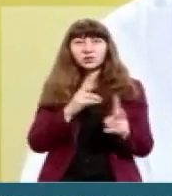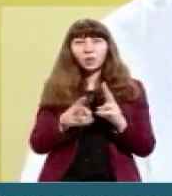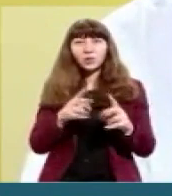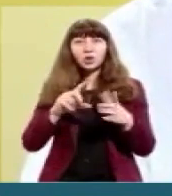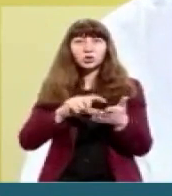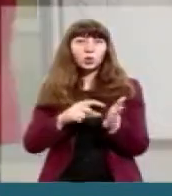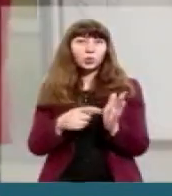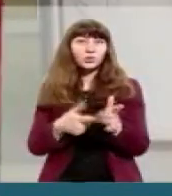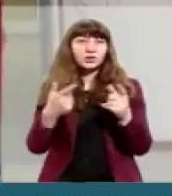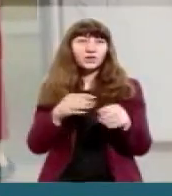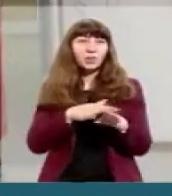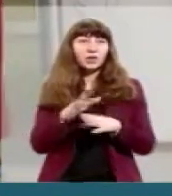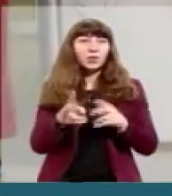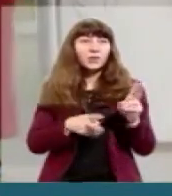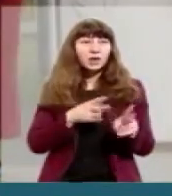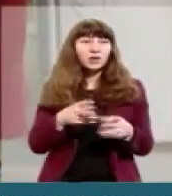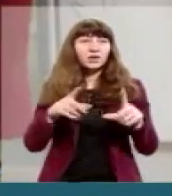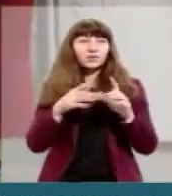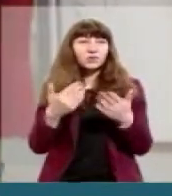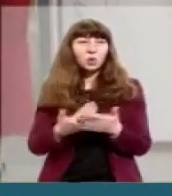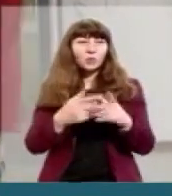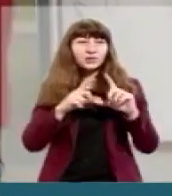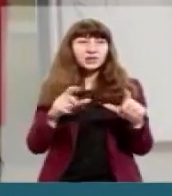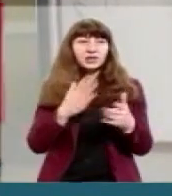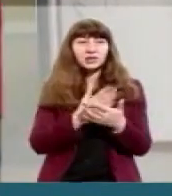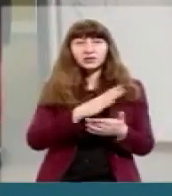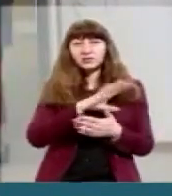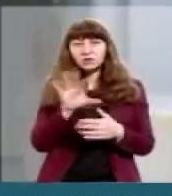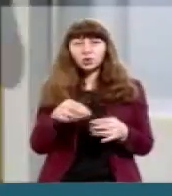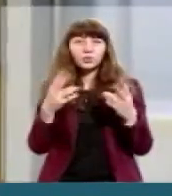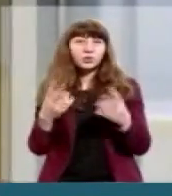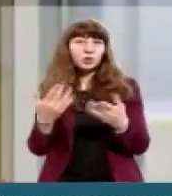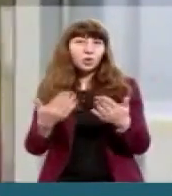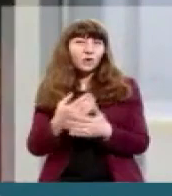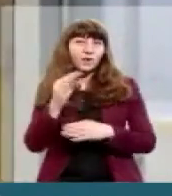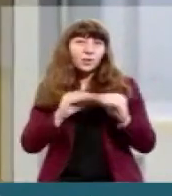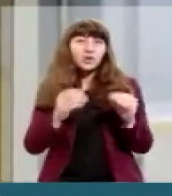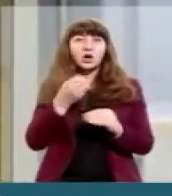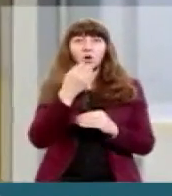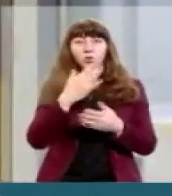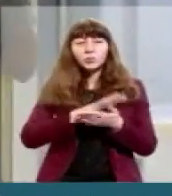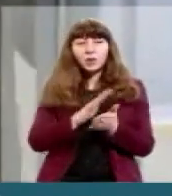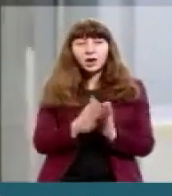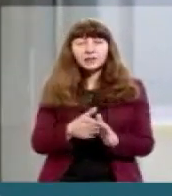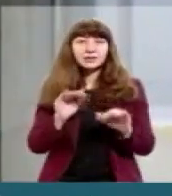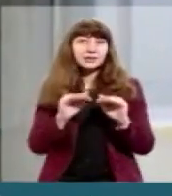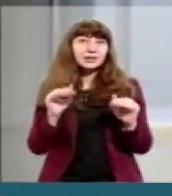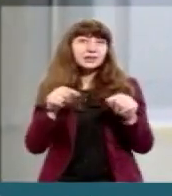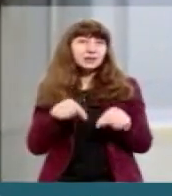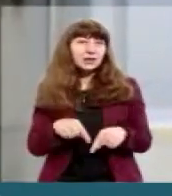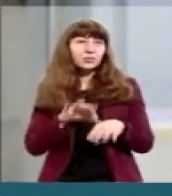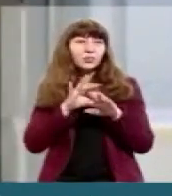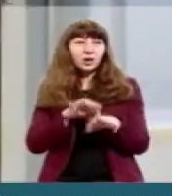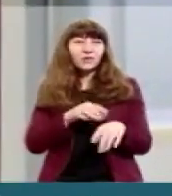где делаются операции. В новом здании есть все необходимое, современное оборудование и хорошие условия. Маленьким пациентам здесь